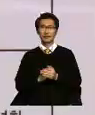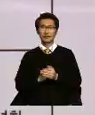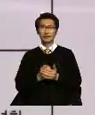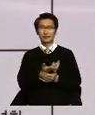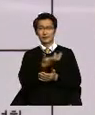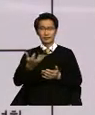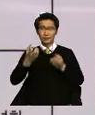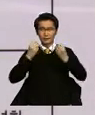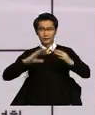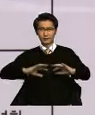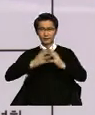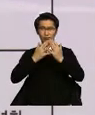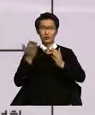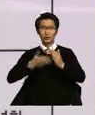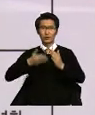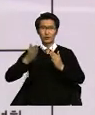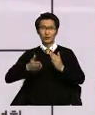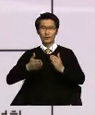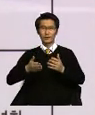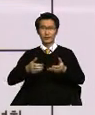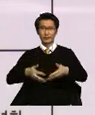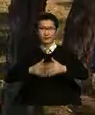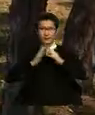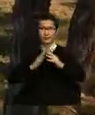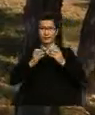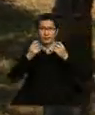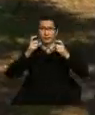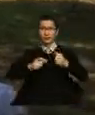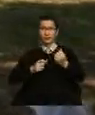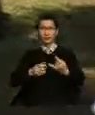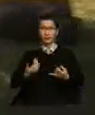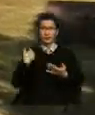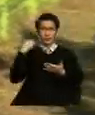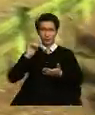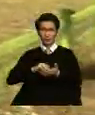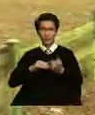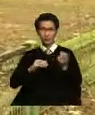이전하거나 신설되는 경기도 공공기관을 유치해서 이 새마을회도